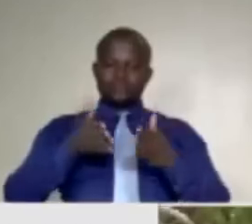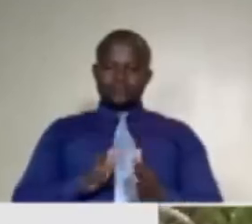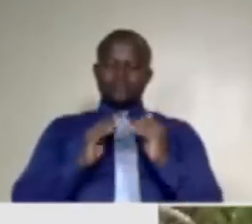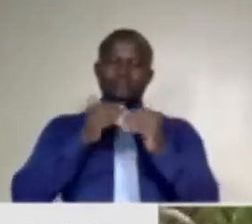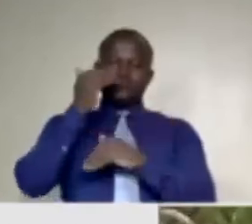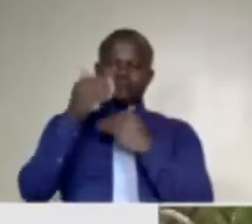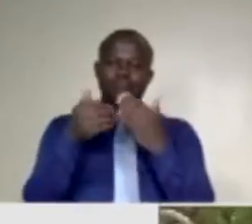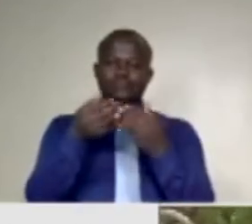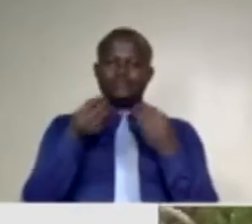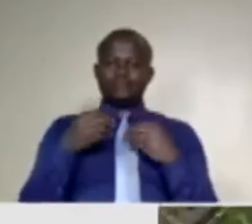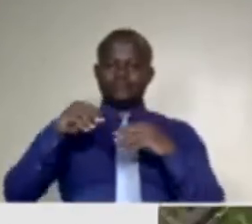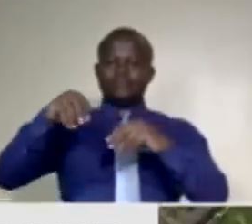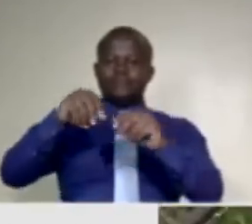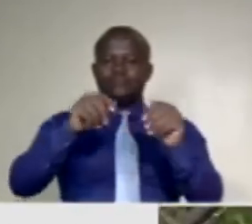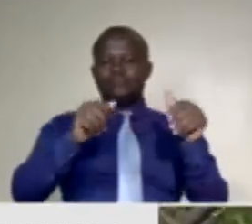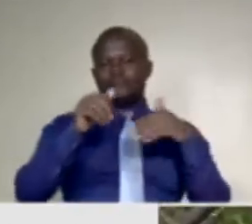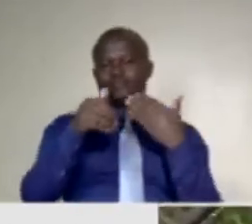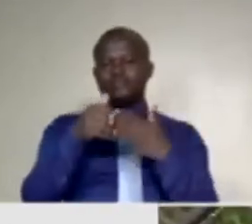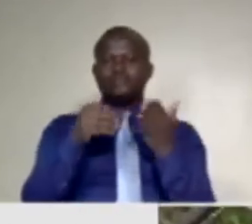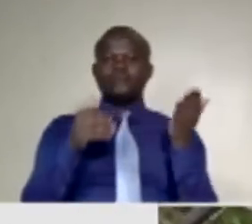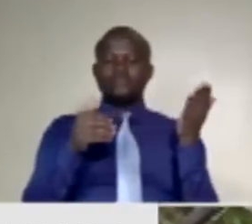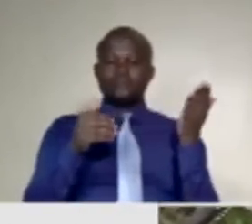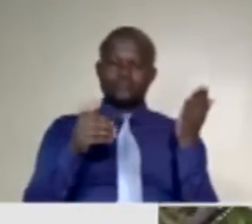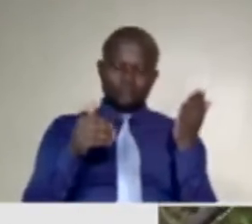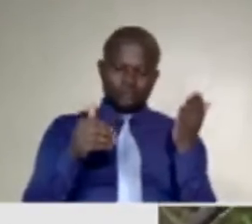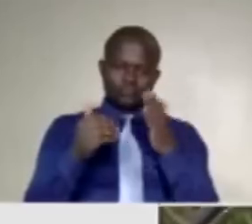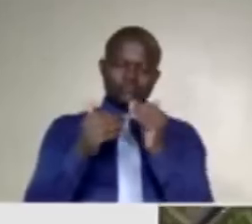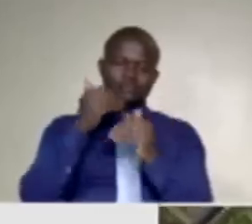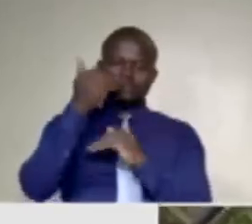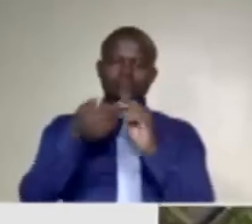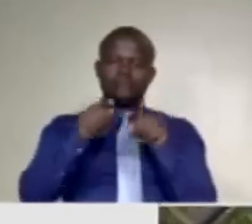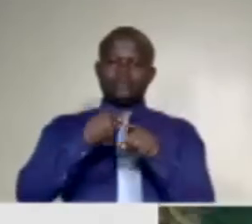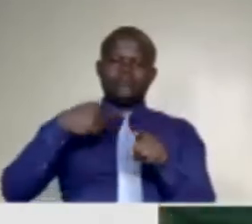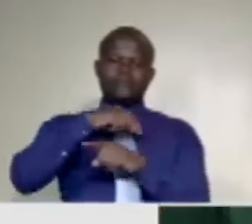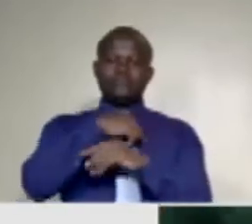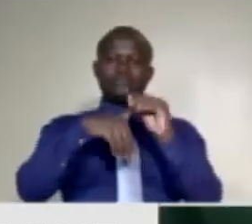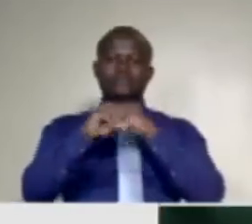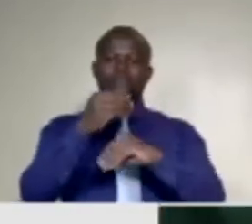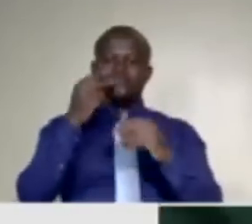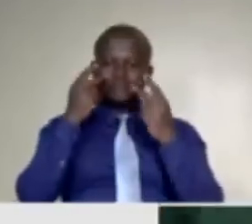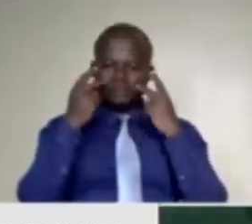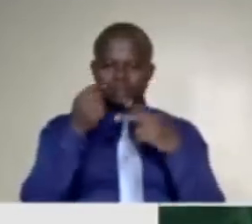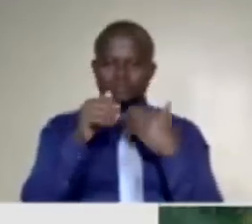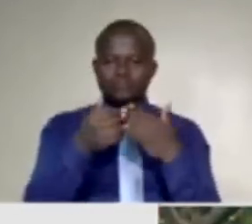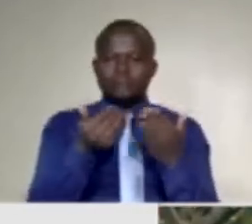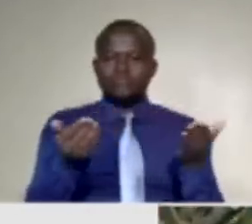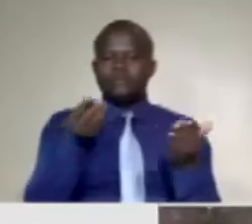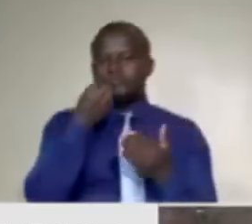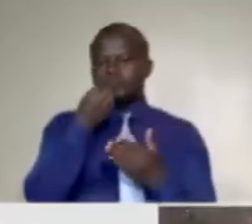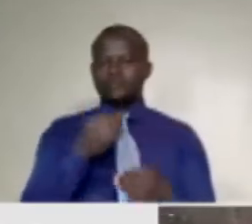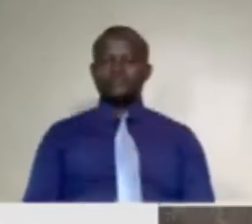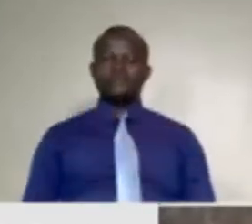hasigaye impe n'ifumbire n'ibyara nkese kubone nubwo nanjye nyigurishe mbone mituweli y'abana mbone mituweli